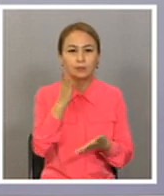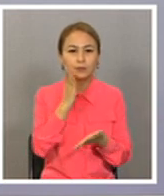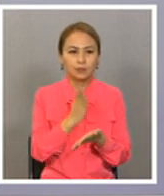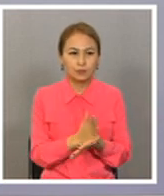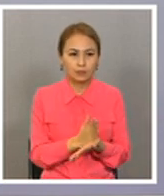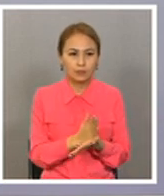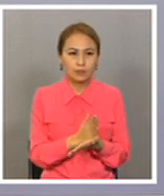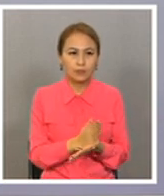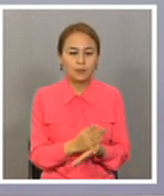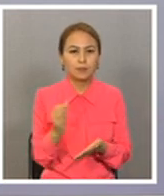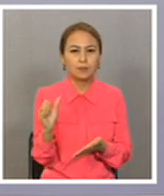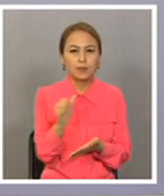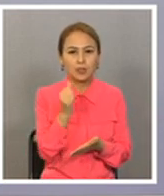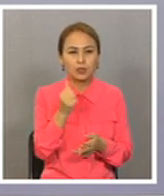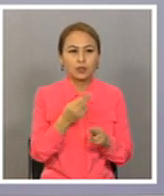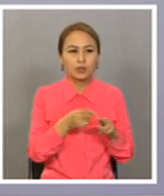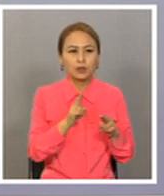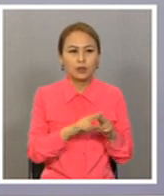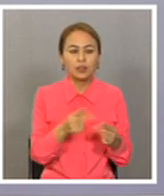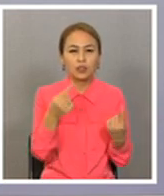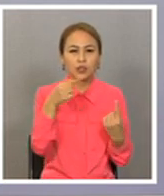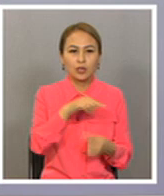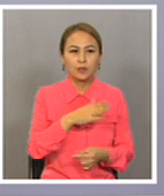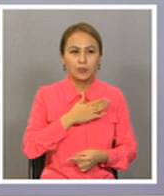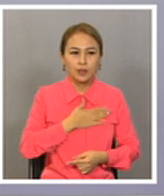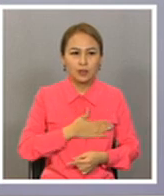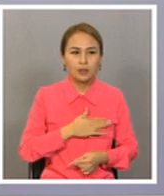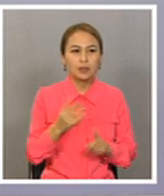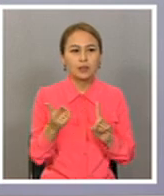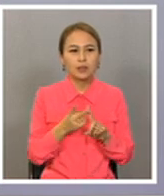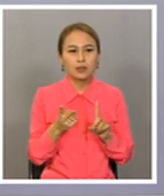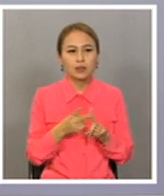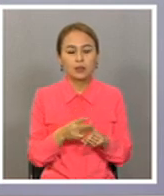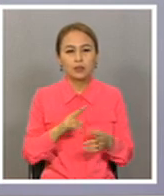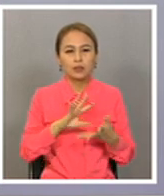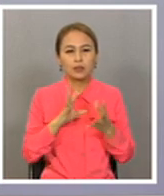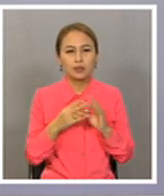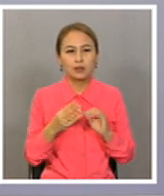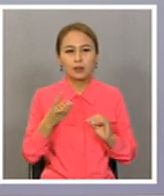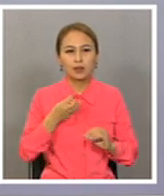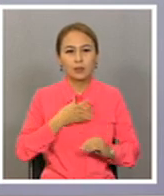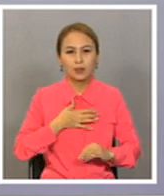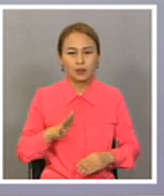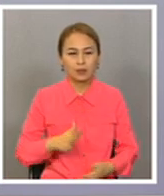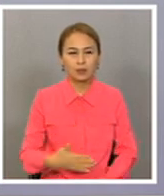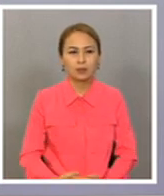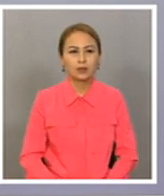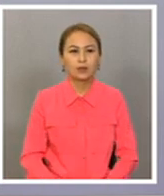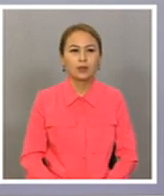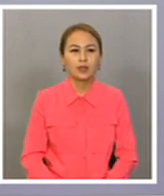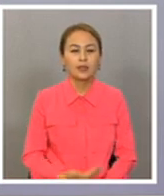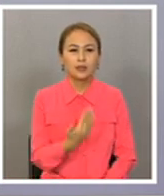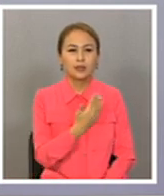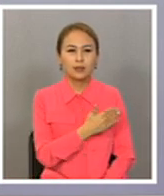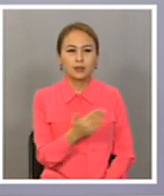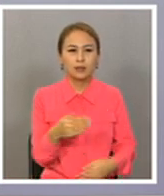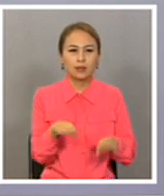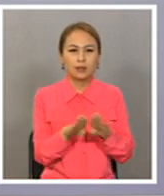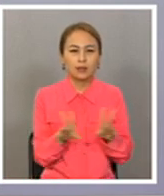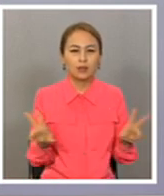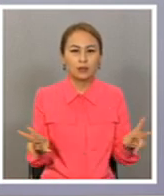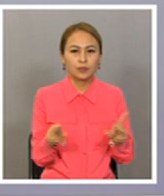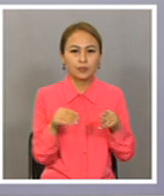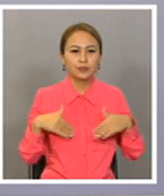яғни бірінші жағымды қасиеттер, екінші жағымсыз қасиеттер. Сіздерге сәттілік